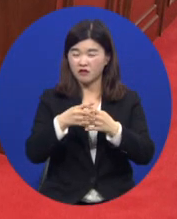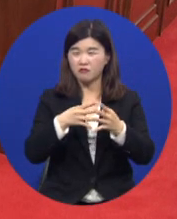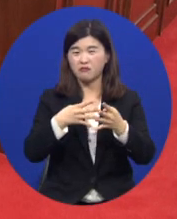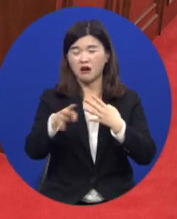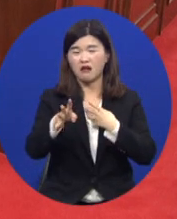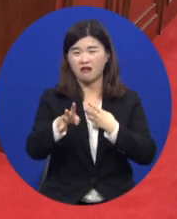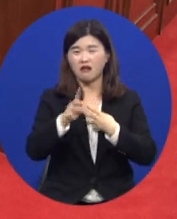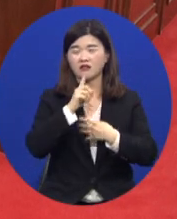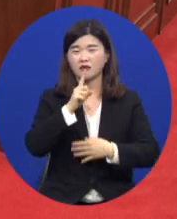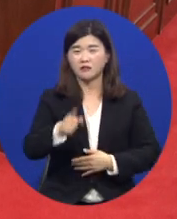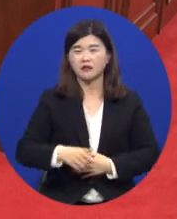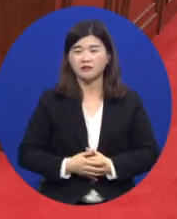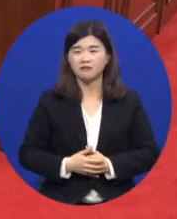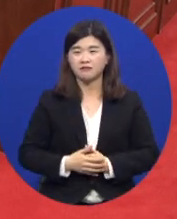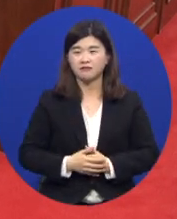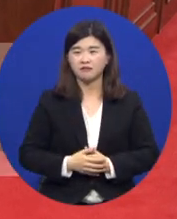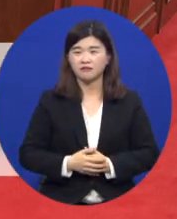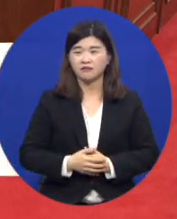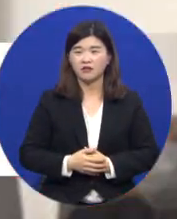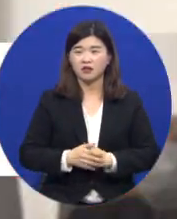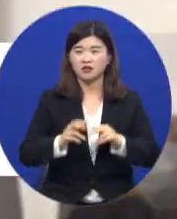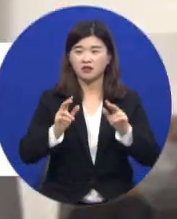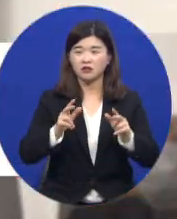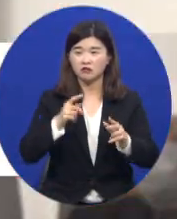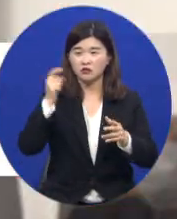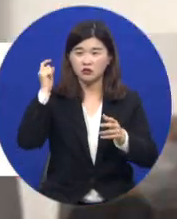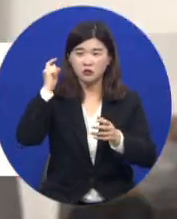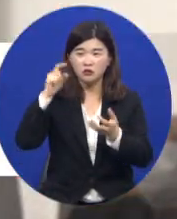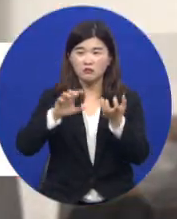파기한 것입니다. 소음 피해라든지